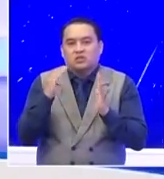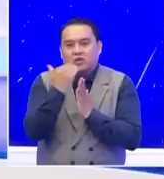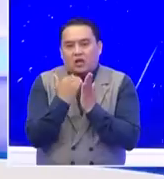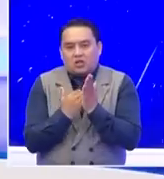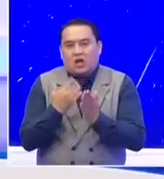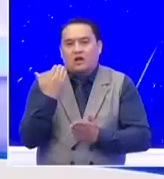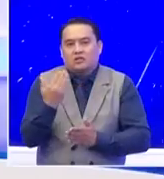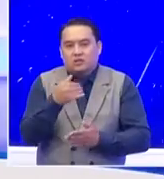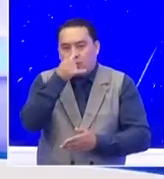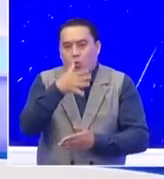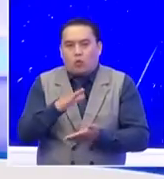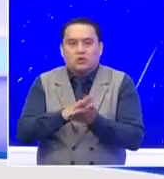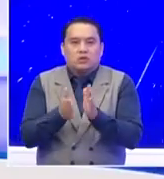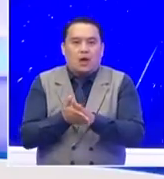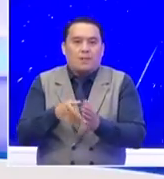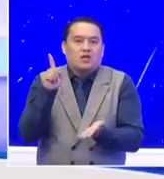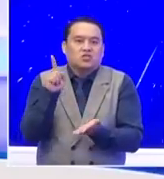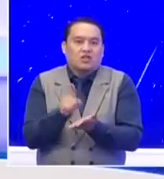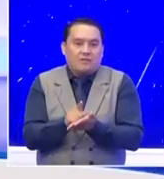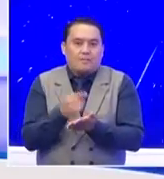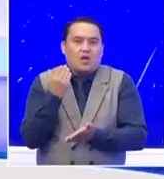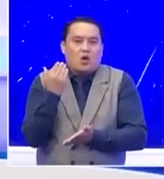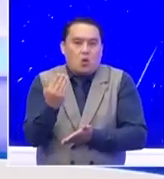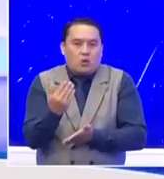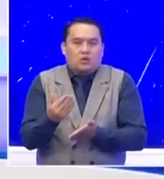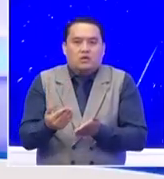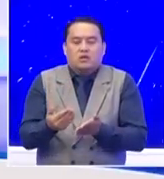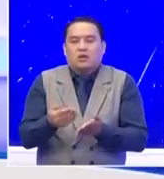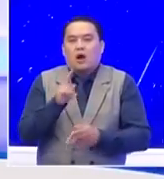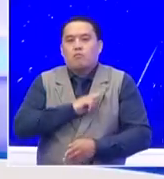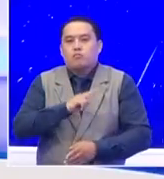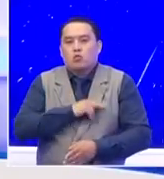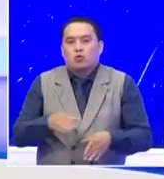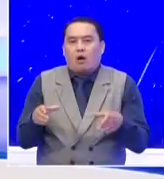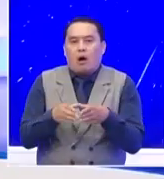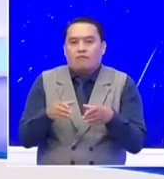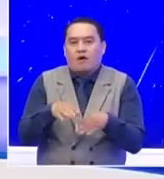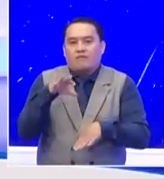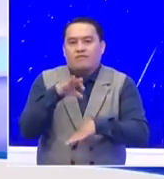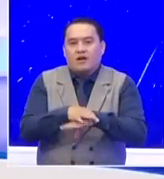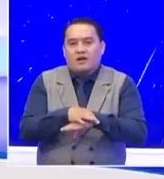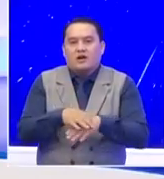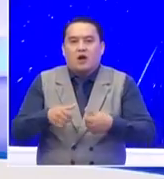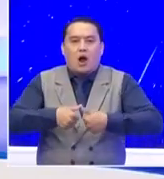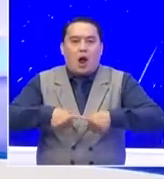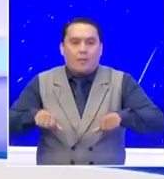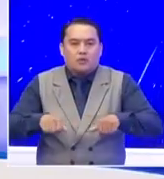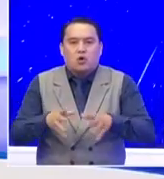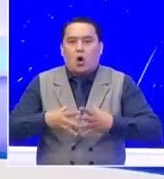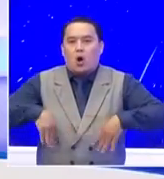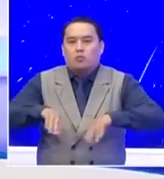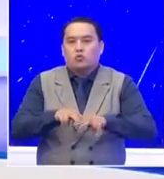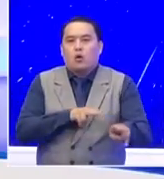занятости», не справляются с договорными обязательствами. Недочеты в работе компании выявила региональная комиссия по